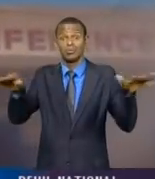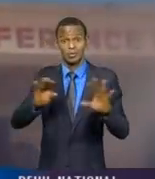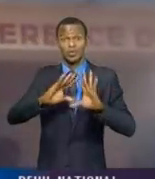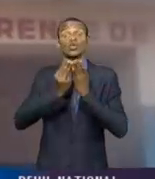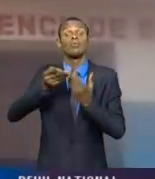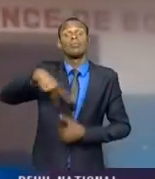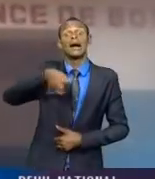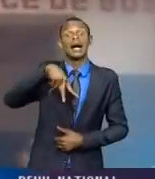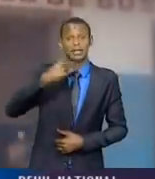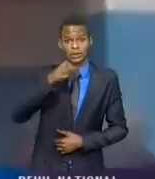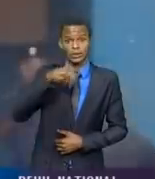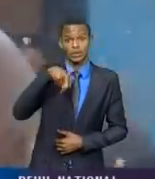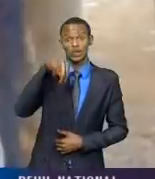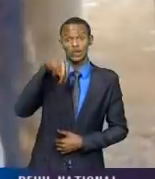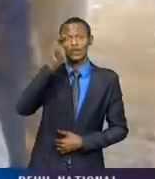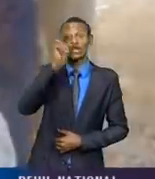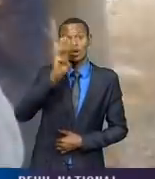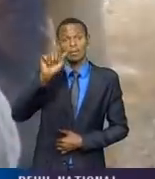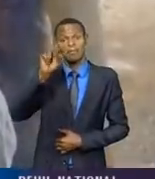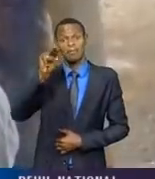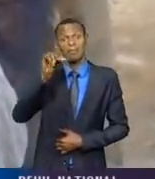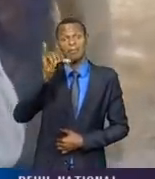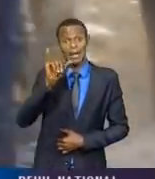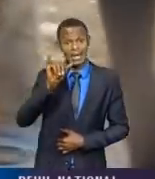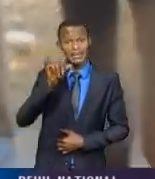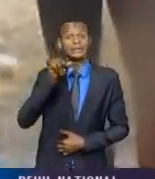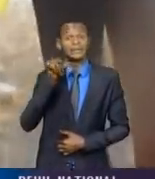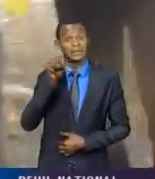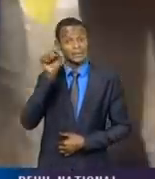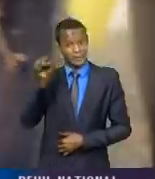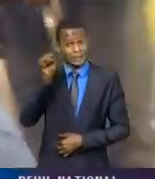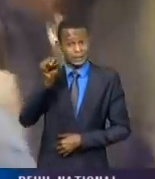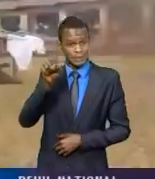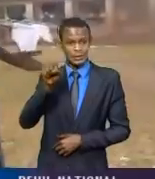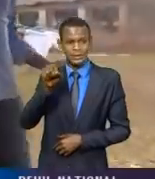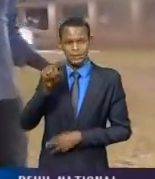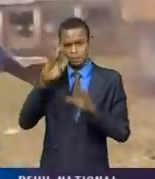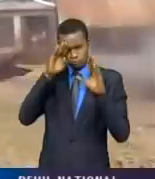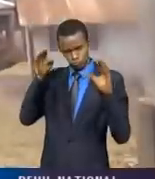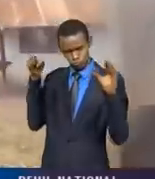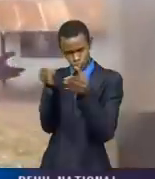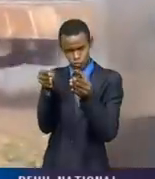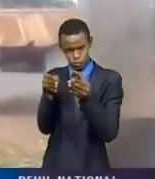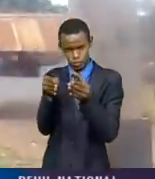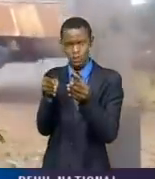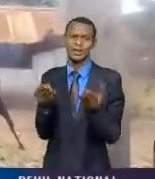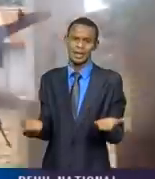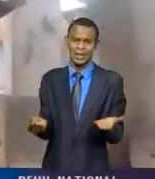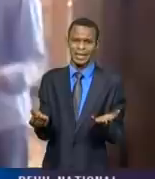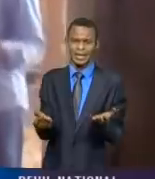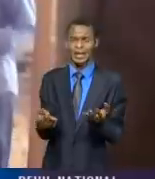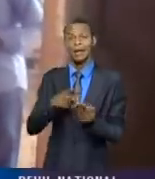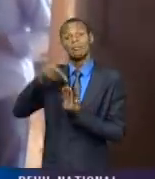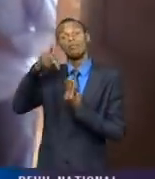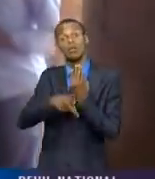constitue l'un des axes phares niveau social d'un panel autorités politico administratives et socio médical de cette partie de la